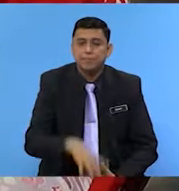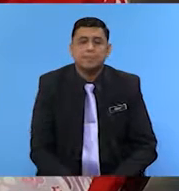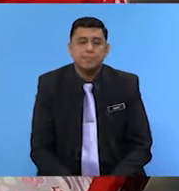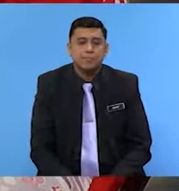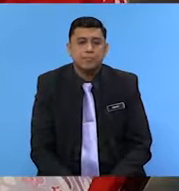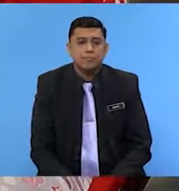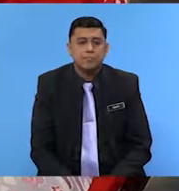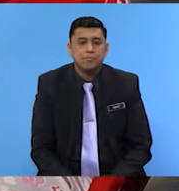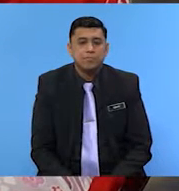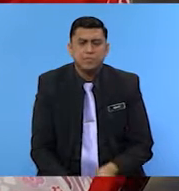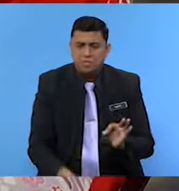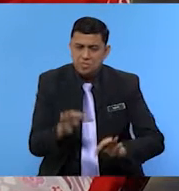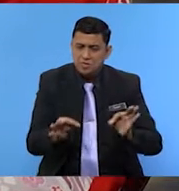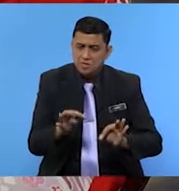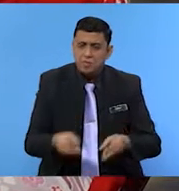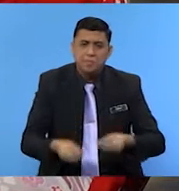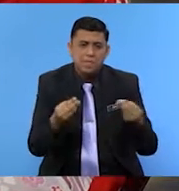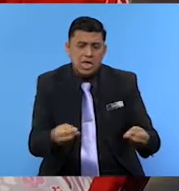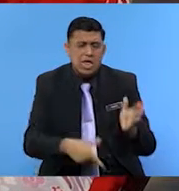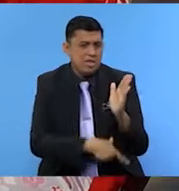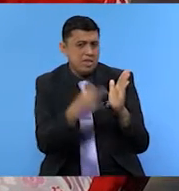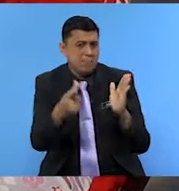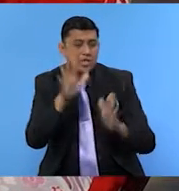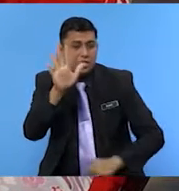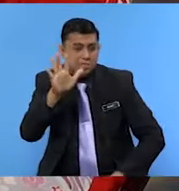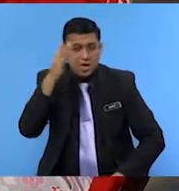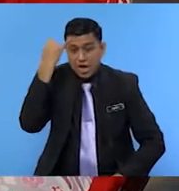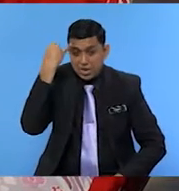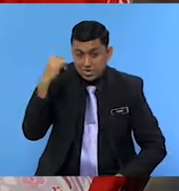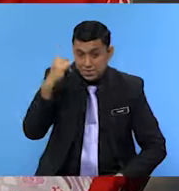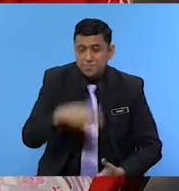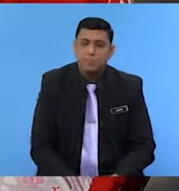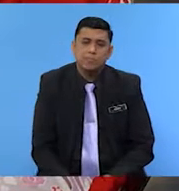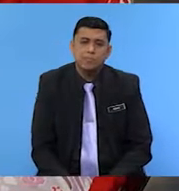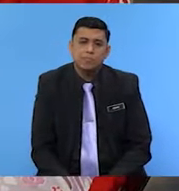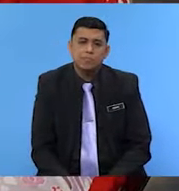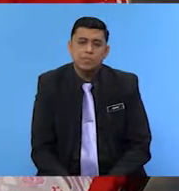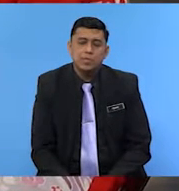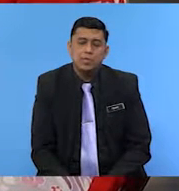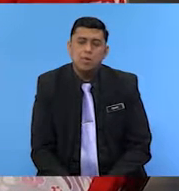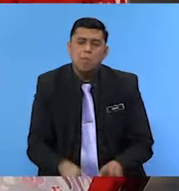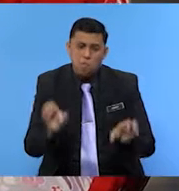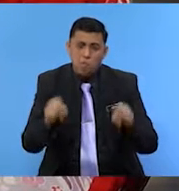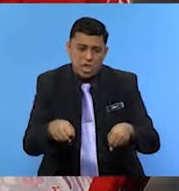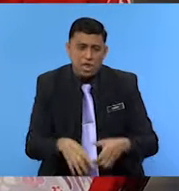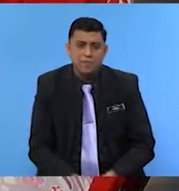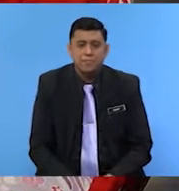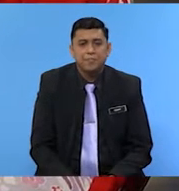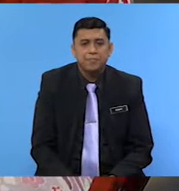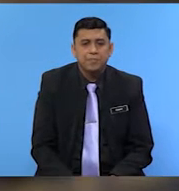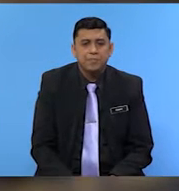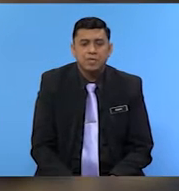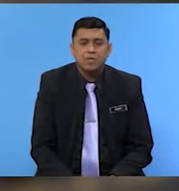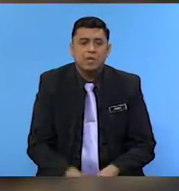cikgu, jika sekiranya pelajar itu memberikan lebih daripada 5 idea, adakah benda ini atau perkara ini praktikal?